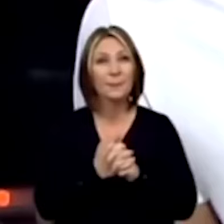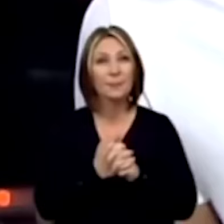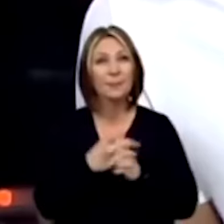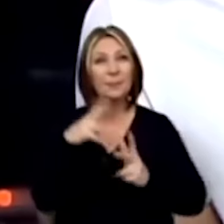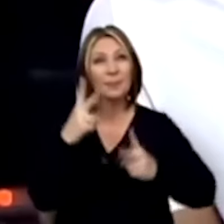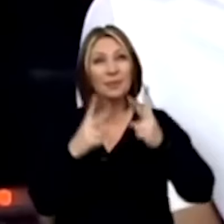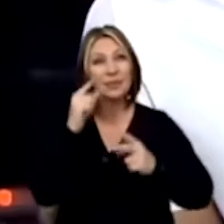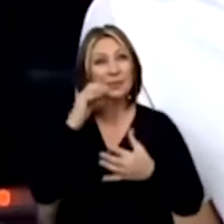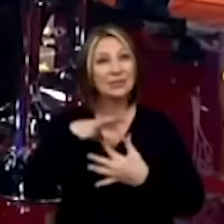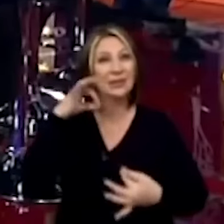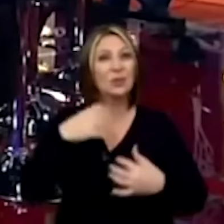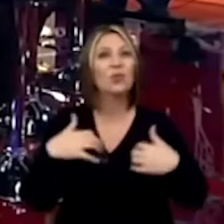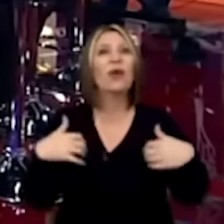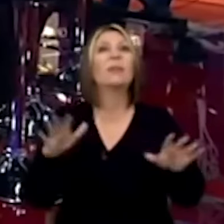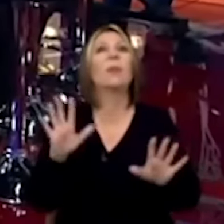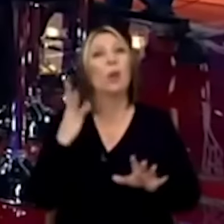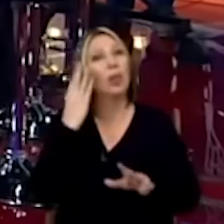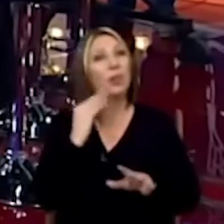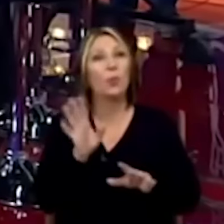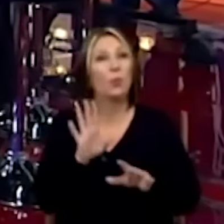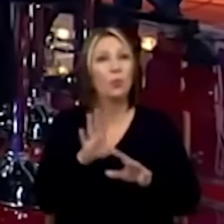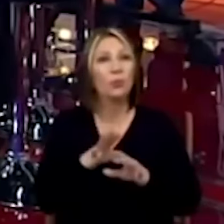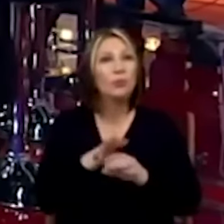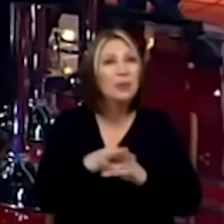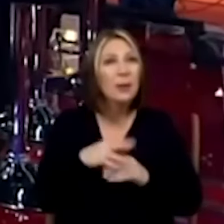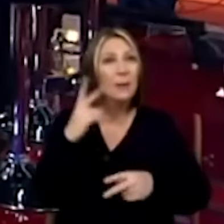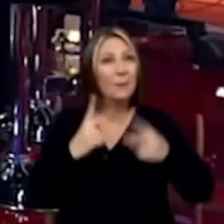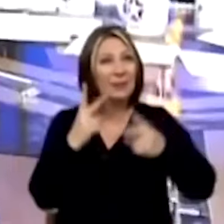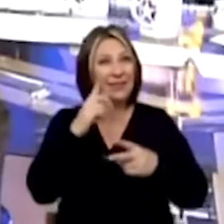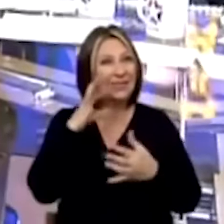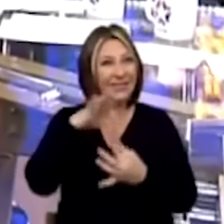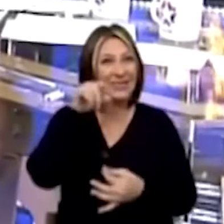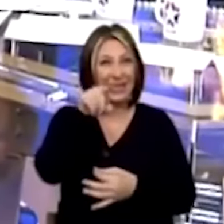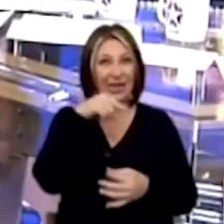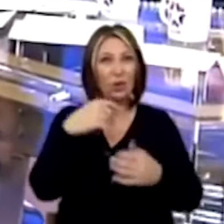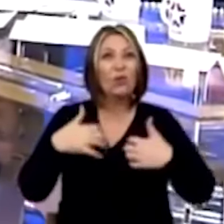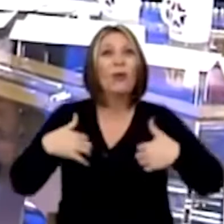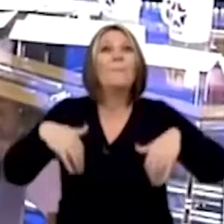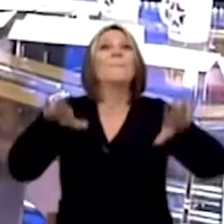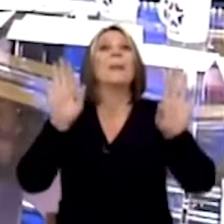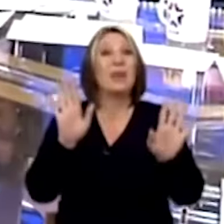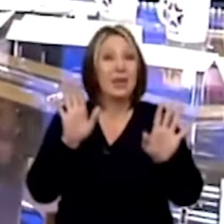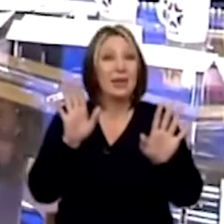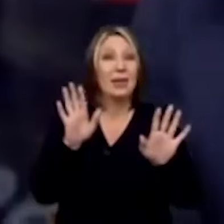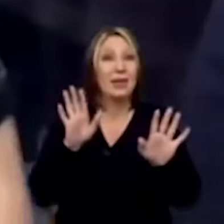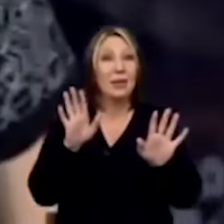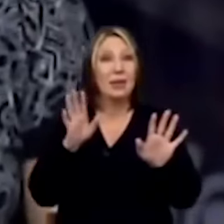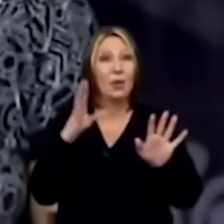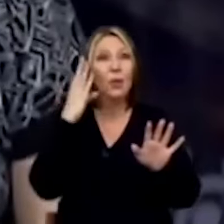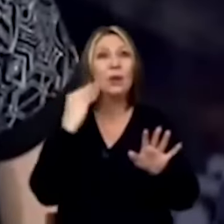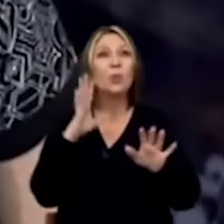Bazen insanlara güvenememeyi öğrenemiyorum. Anlamadım. Bazen insanlara güvenememeyi öğrenemiyorum.